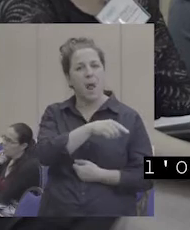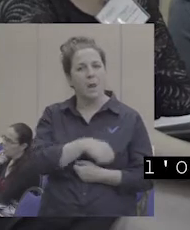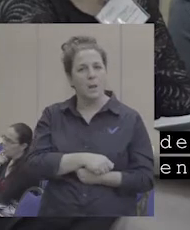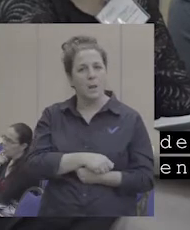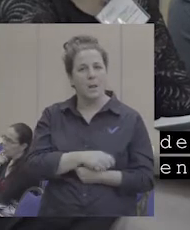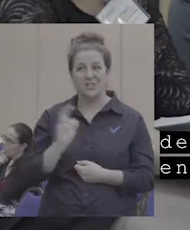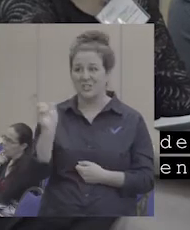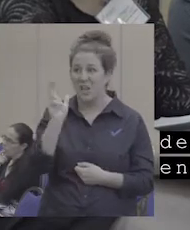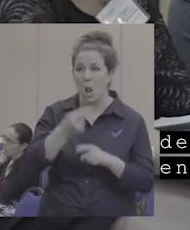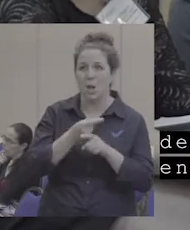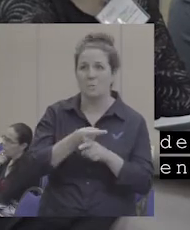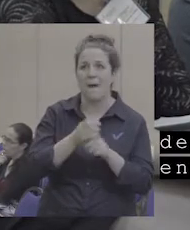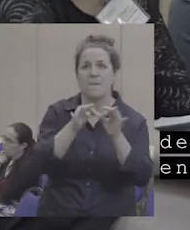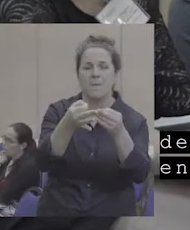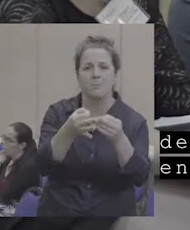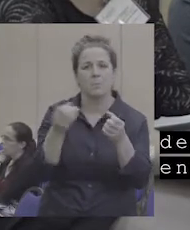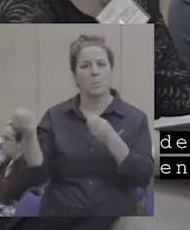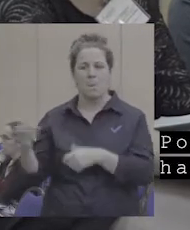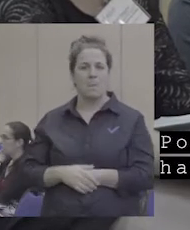On recherche des logements familiaux, il n'y en a pas.